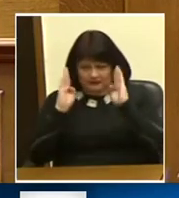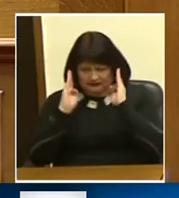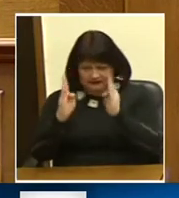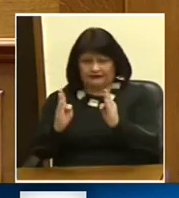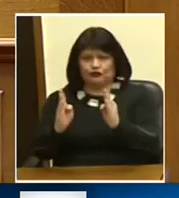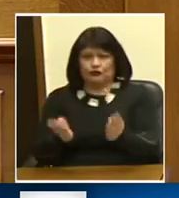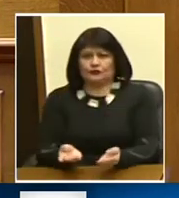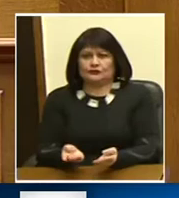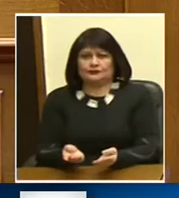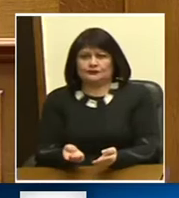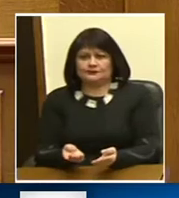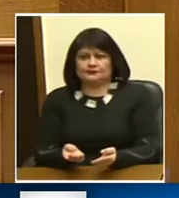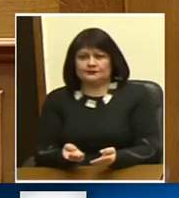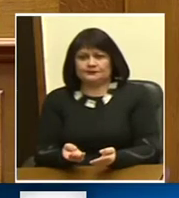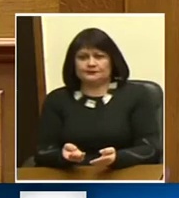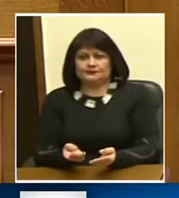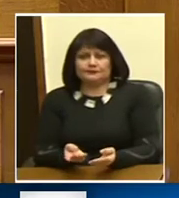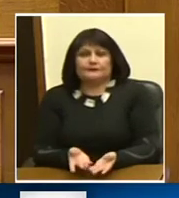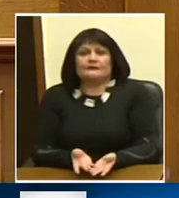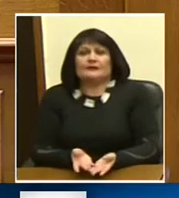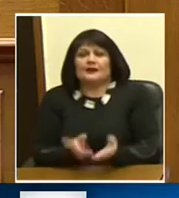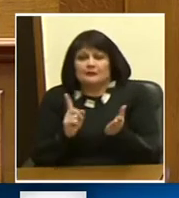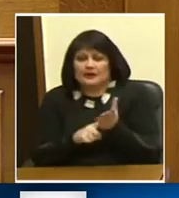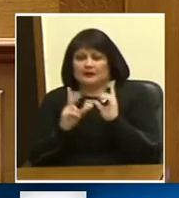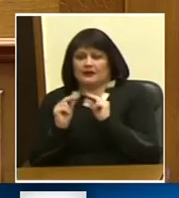θα το αναθεωρήσει. Αν δεν μιλήσουμε γι' αυτό,